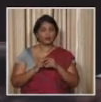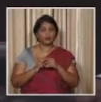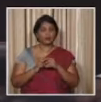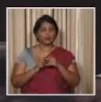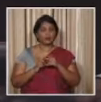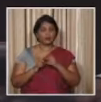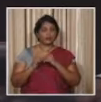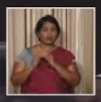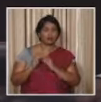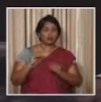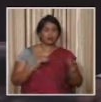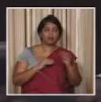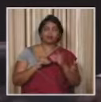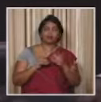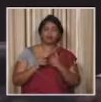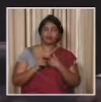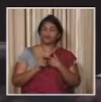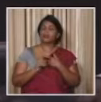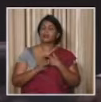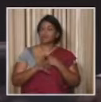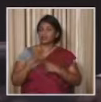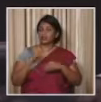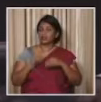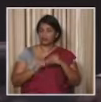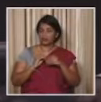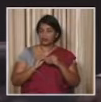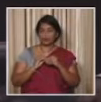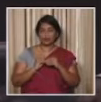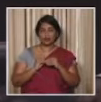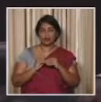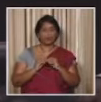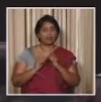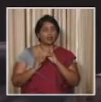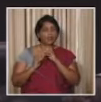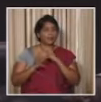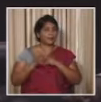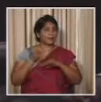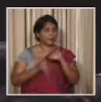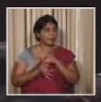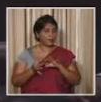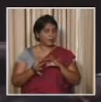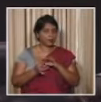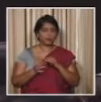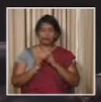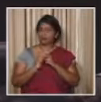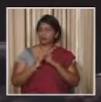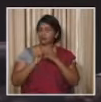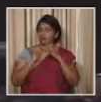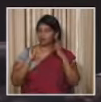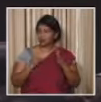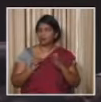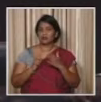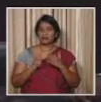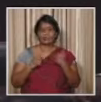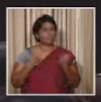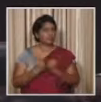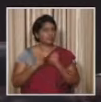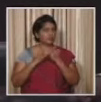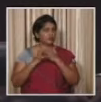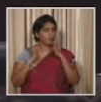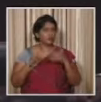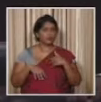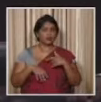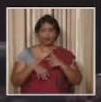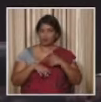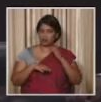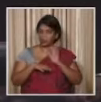නියෝජිත දේශපාලනය කියන එක නියෝජිත ප්‍රජාතන්ත්‍රවාදය අර්බුද රාශියකට අභියෝග රාශියකට මේ වෙලාවේ